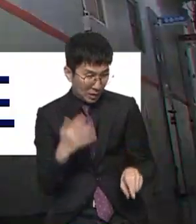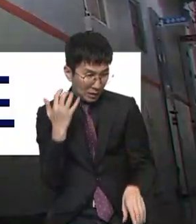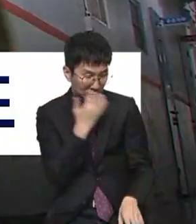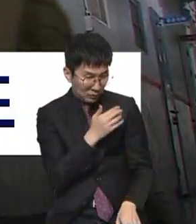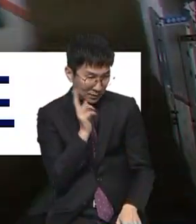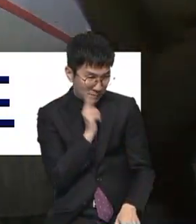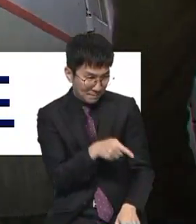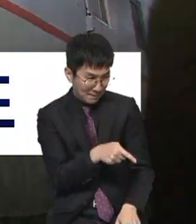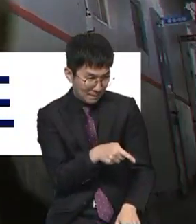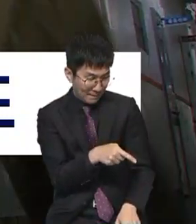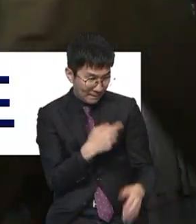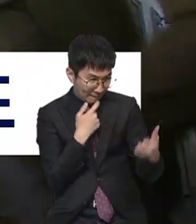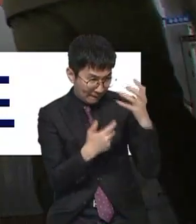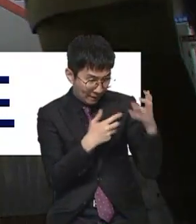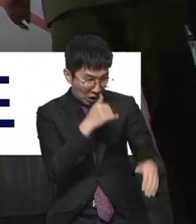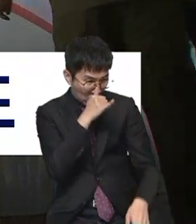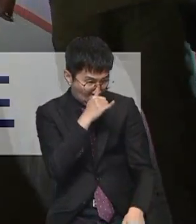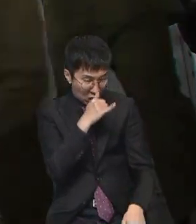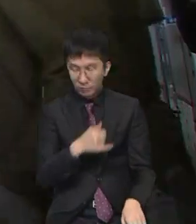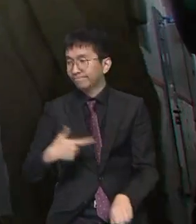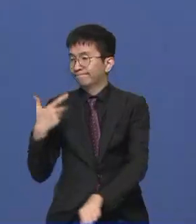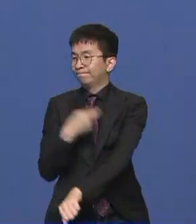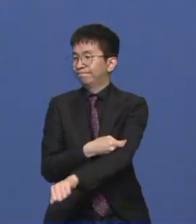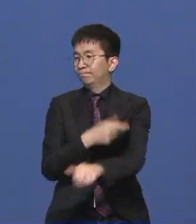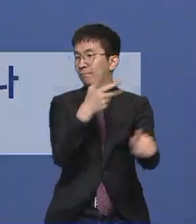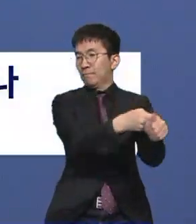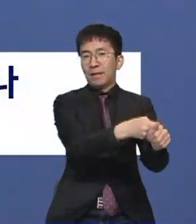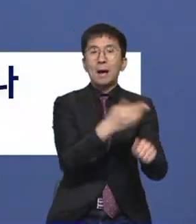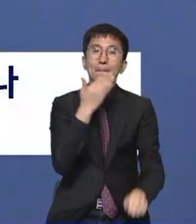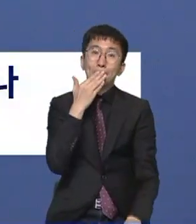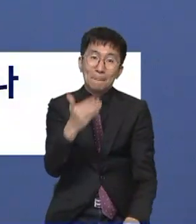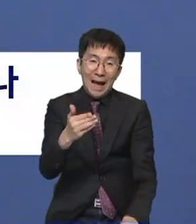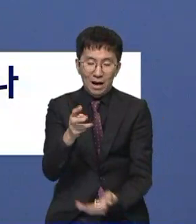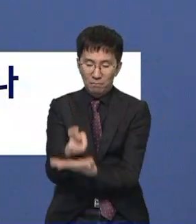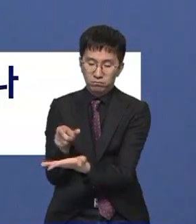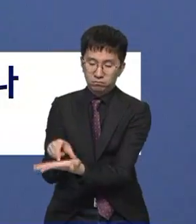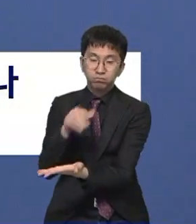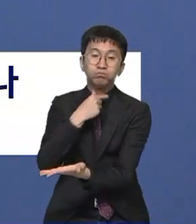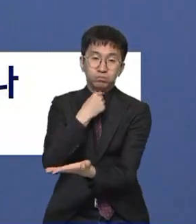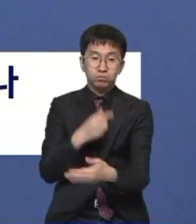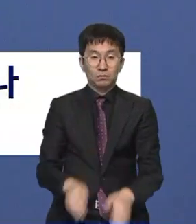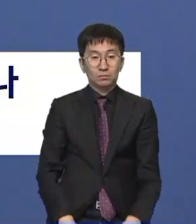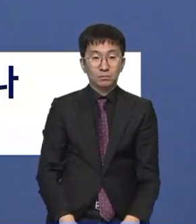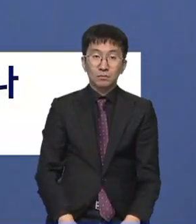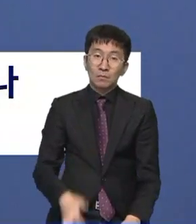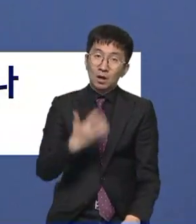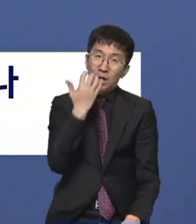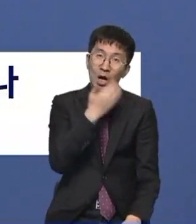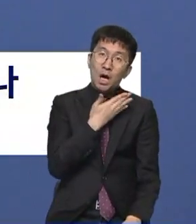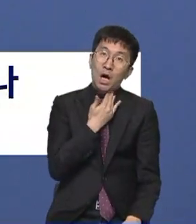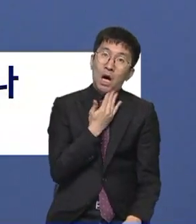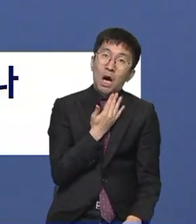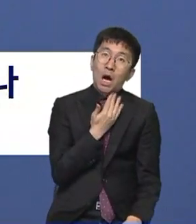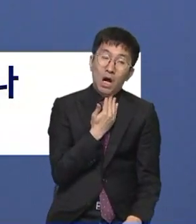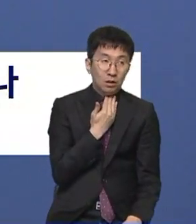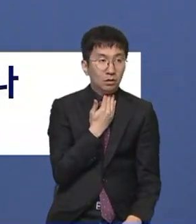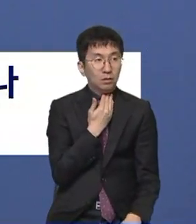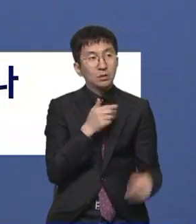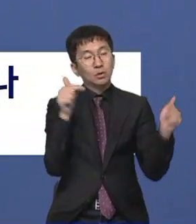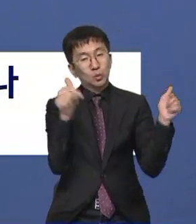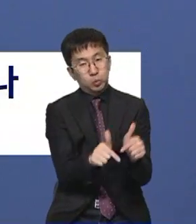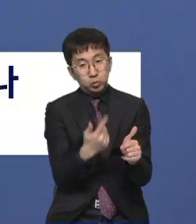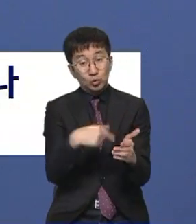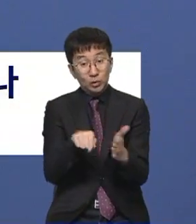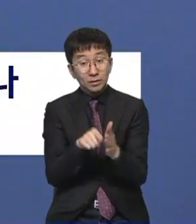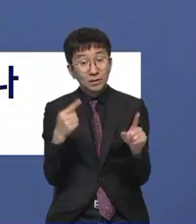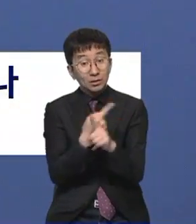약물 치료를 받게 하는 법안도 같이 제출됩니다. 실제로 실증적으로 이 성충동 약물 치료 제도가